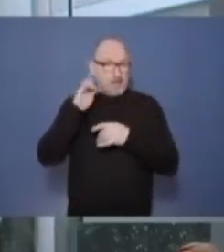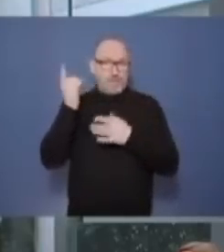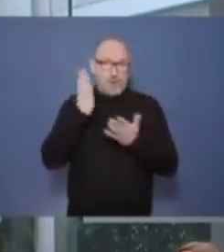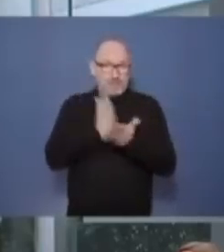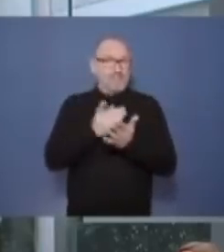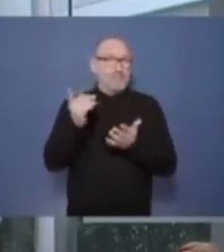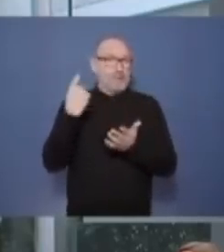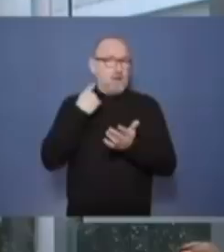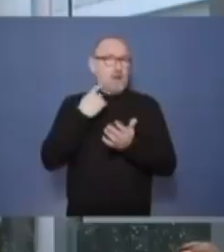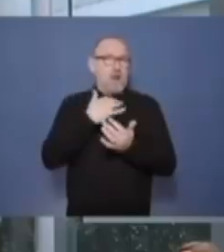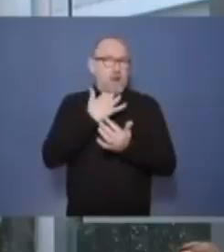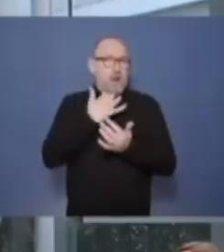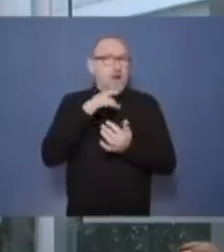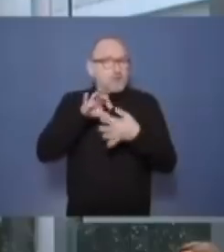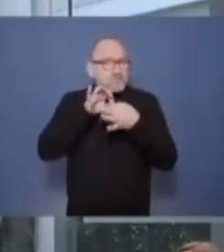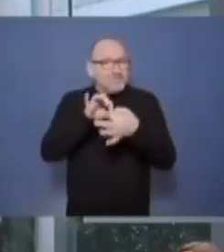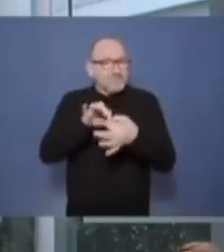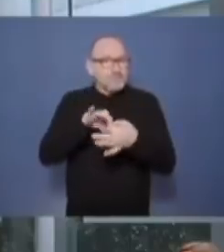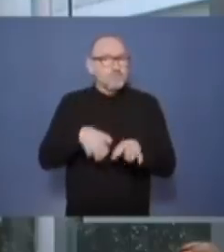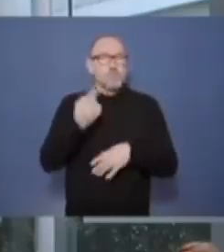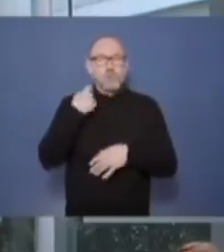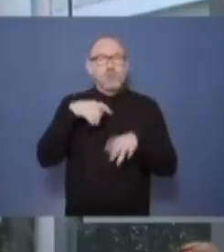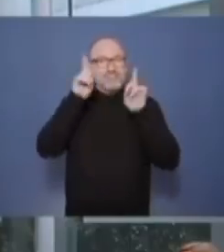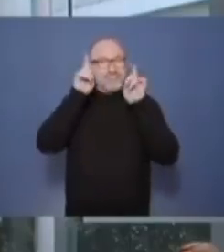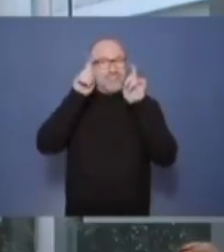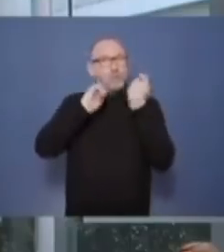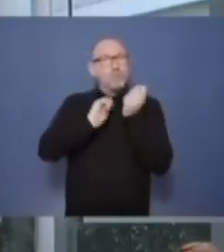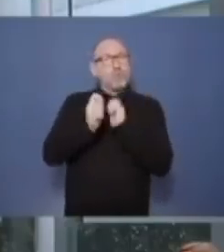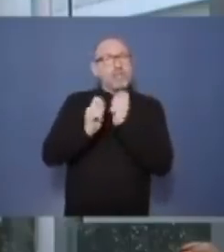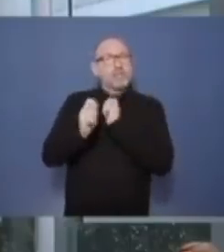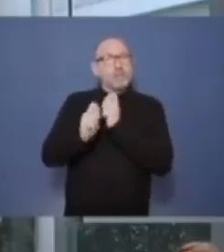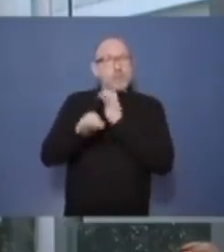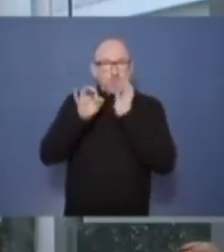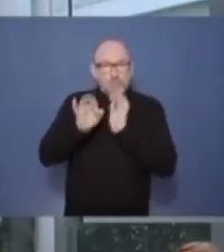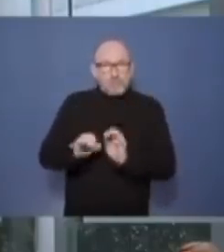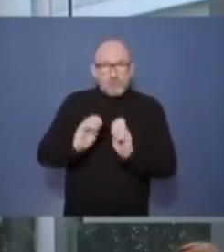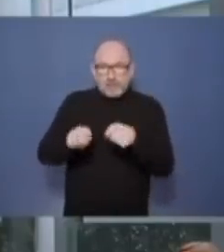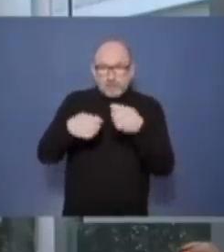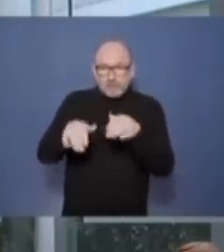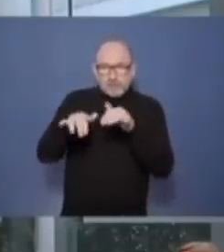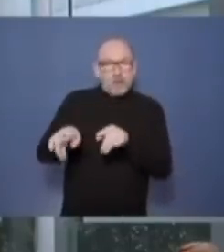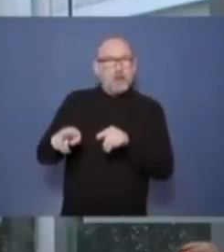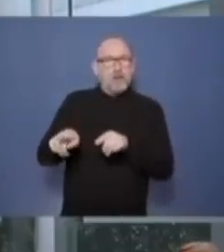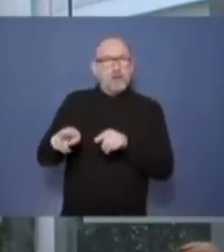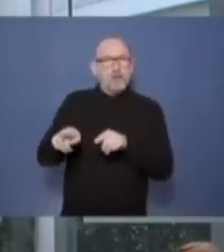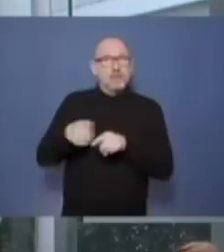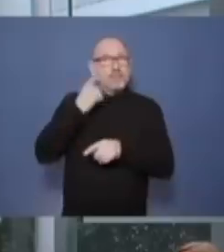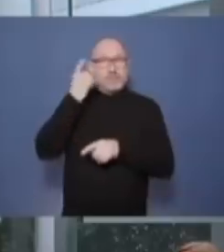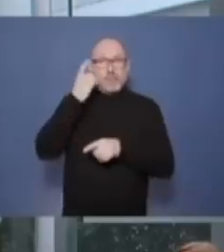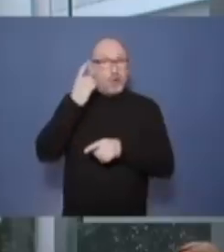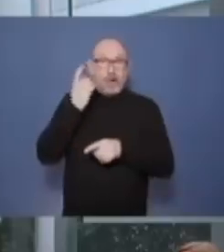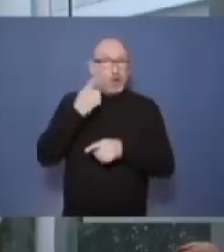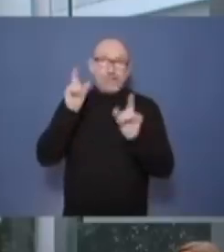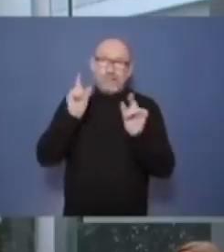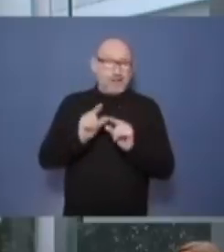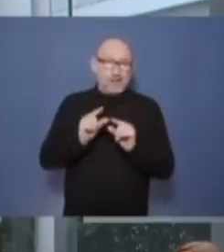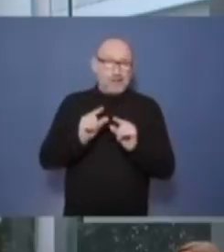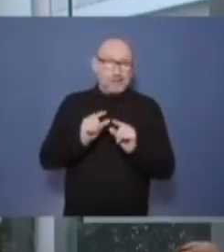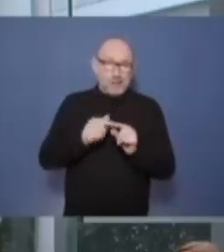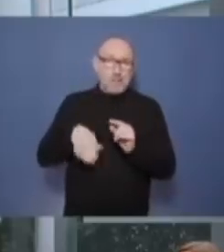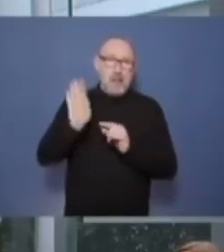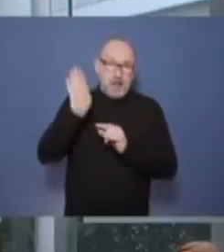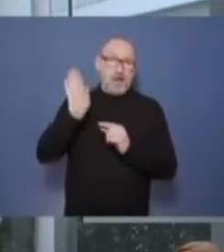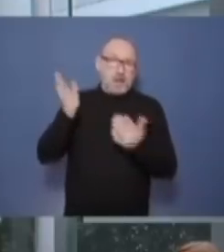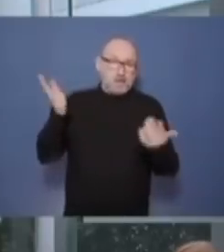hingewiesen, dass die Erkenntnisse über die Mutation des Virus jetzt die Sorgen in diesem Augenblick nicht geringer machen. Ziel